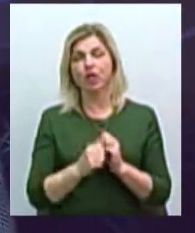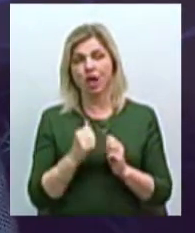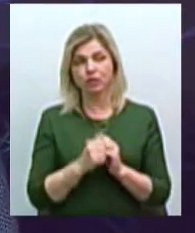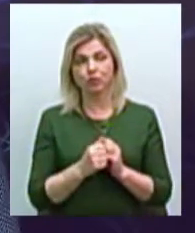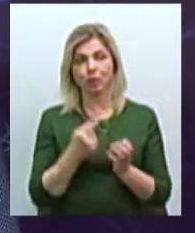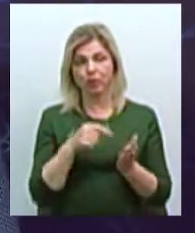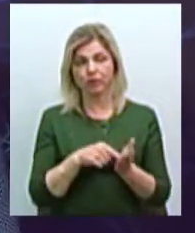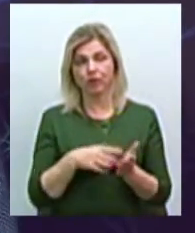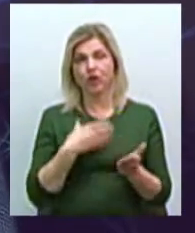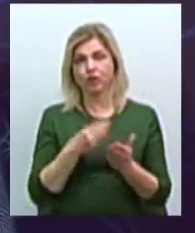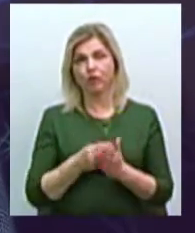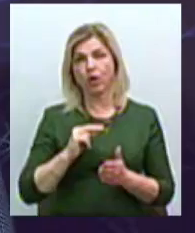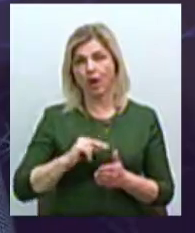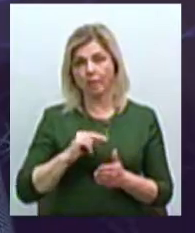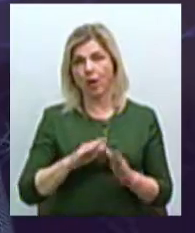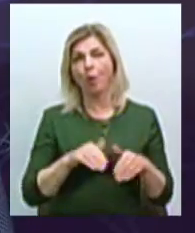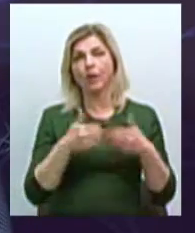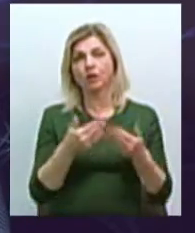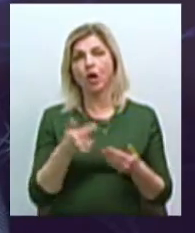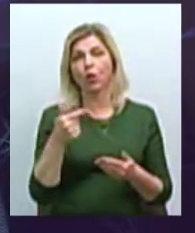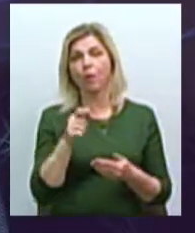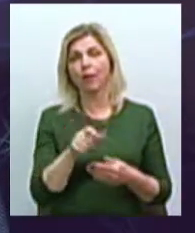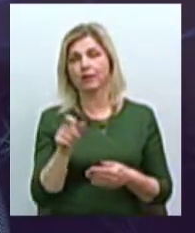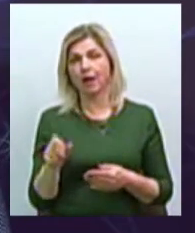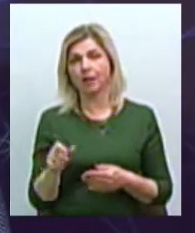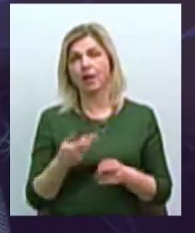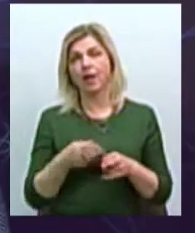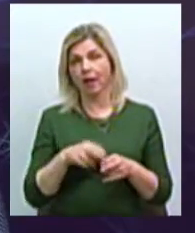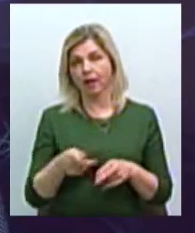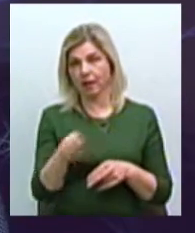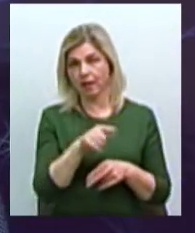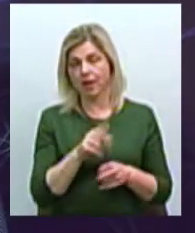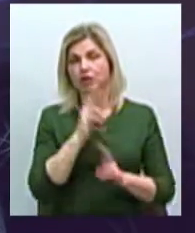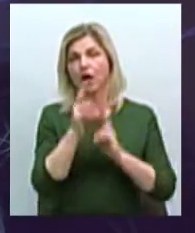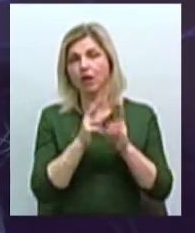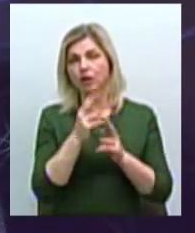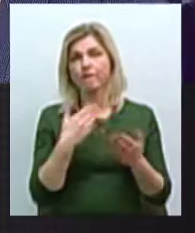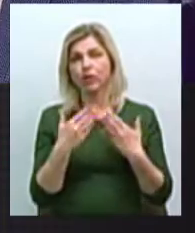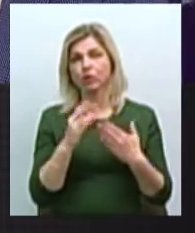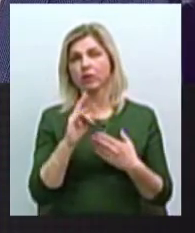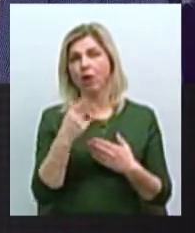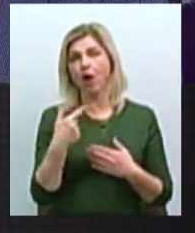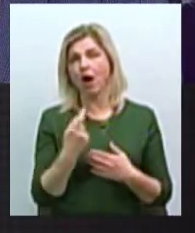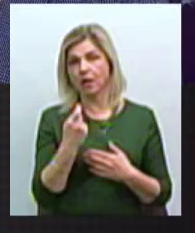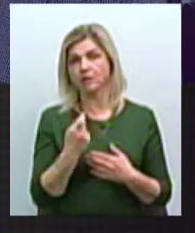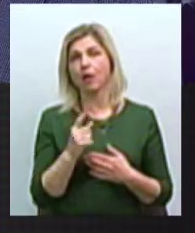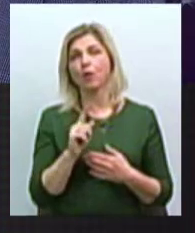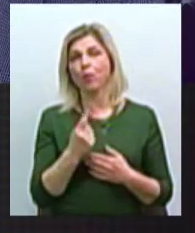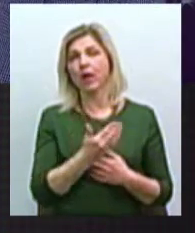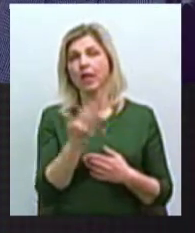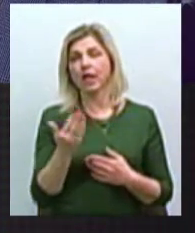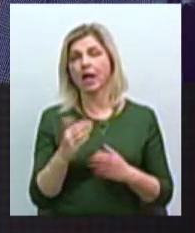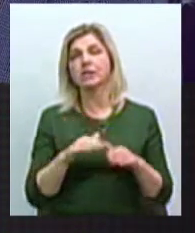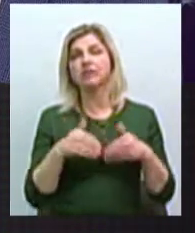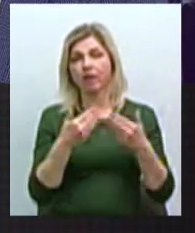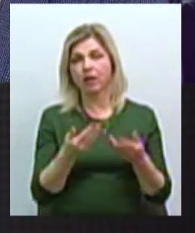у своїй роботі за зверненнями громадян, які скаржаться на відношення Миколаївгазу до них, оскільки їх звернення